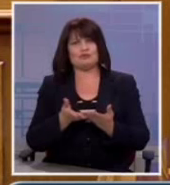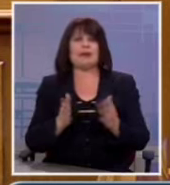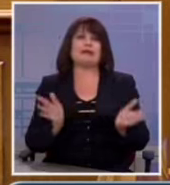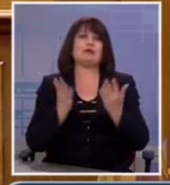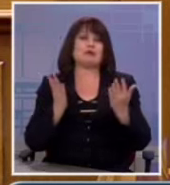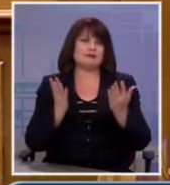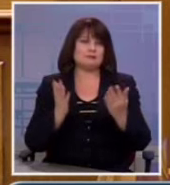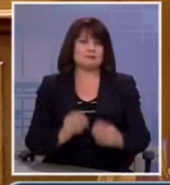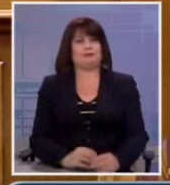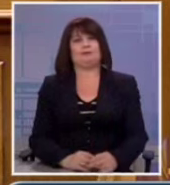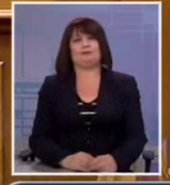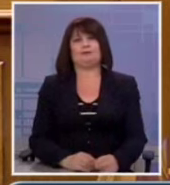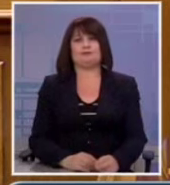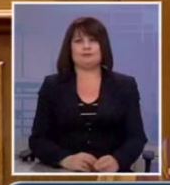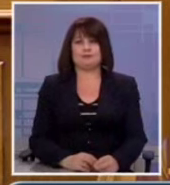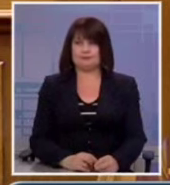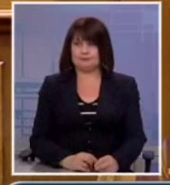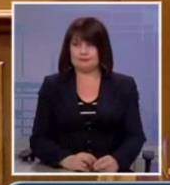πάντων,